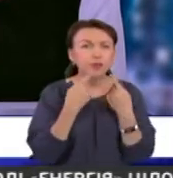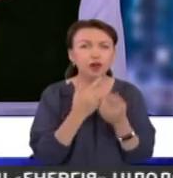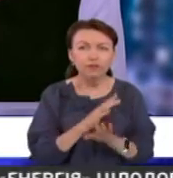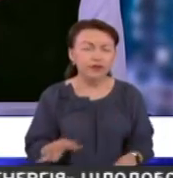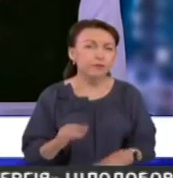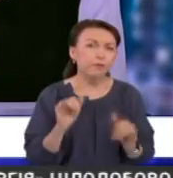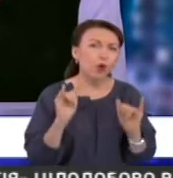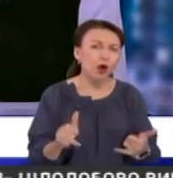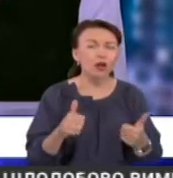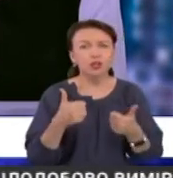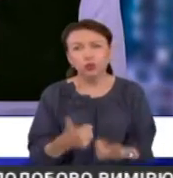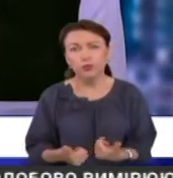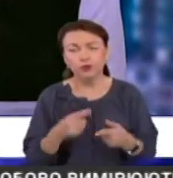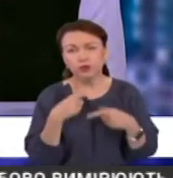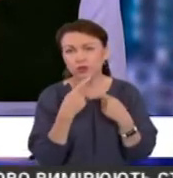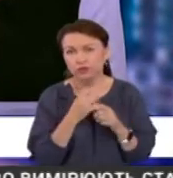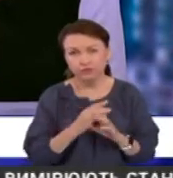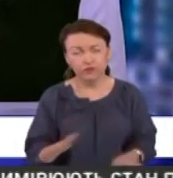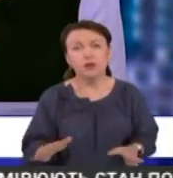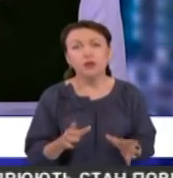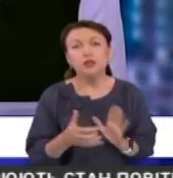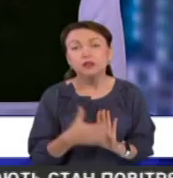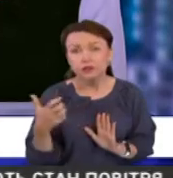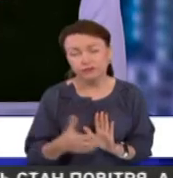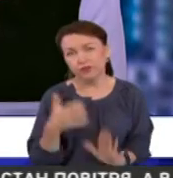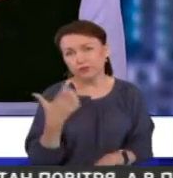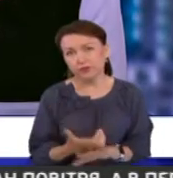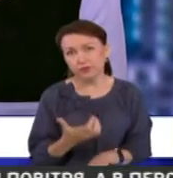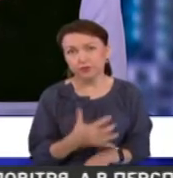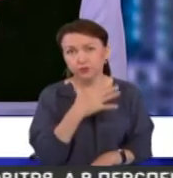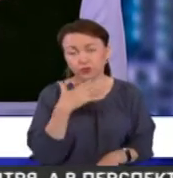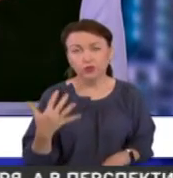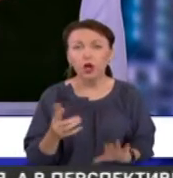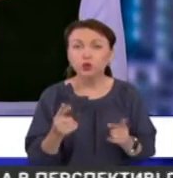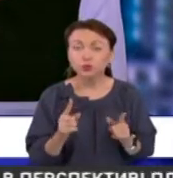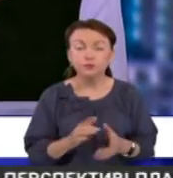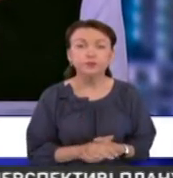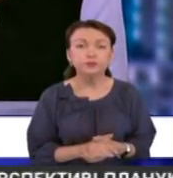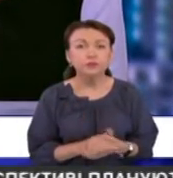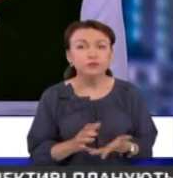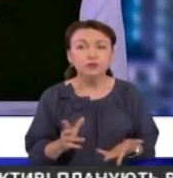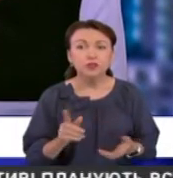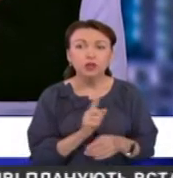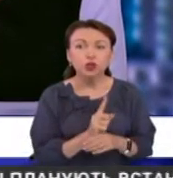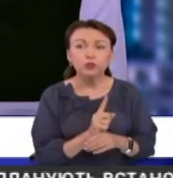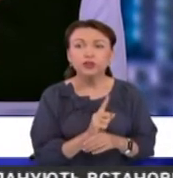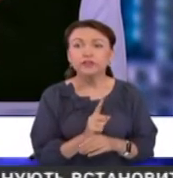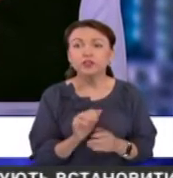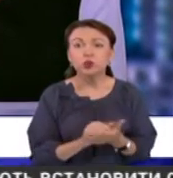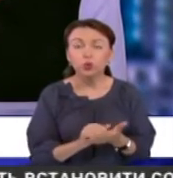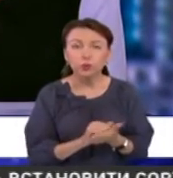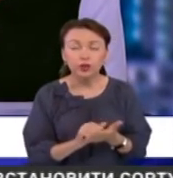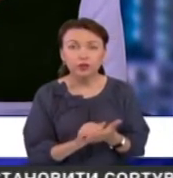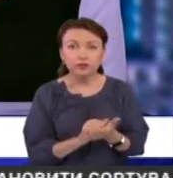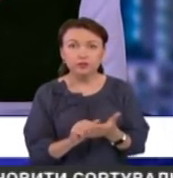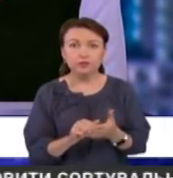як її запроваджують. Її запроваджують на швидку. Чому ці проблеми і чому вона недопрацьована? А недопрацьовані нормативні документи. Об'єктиви.